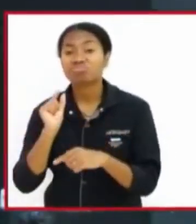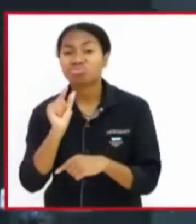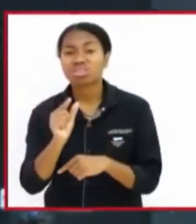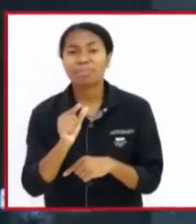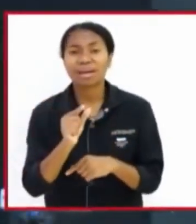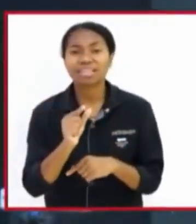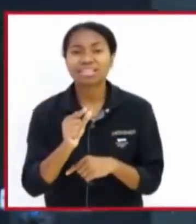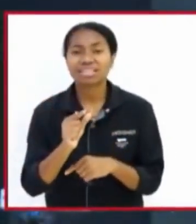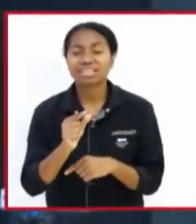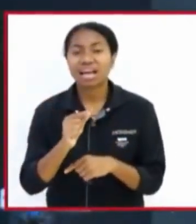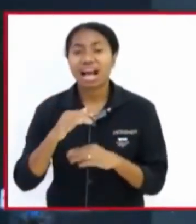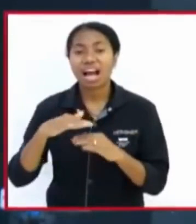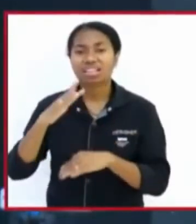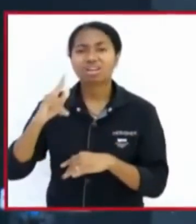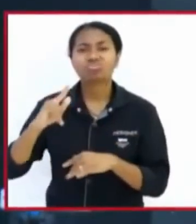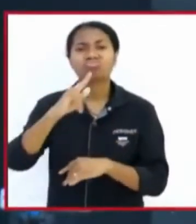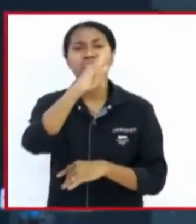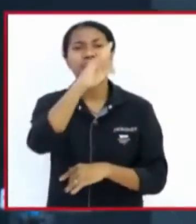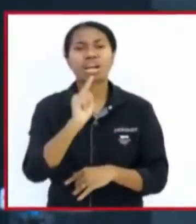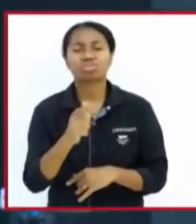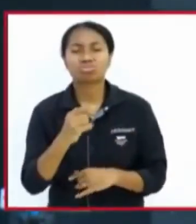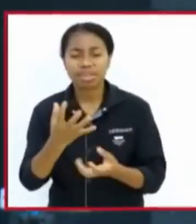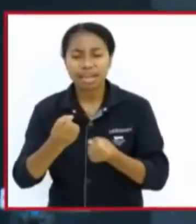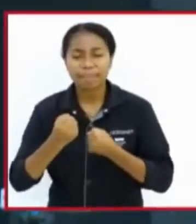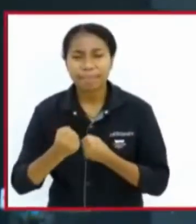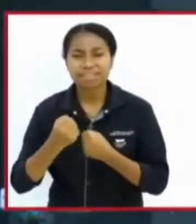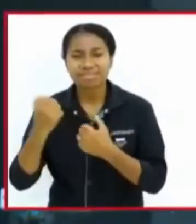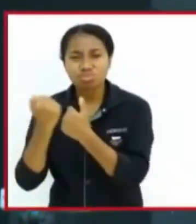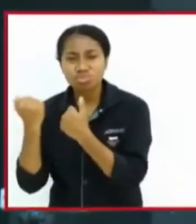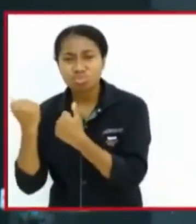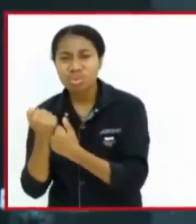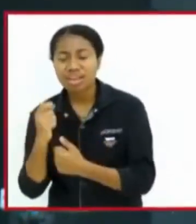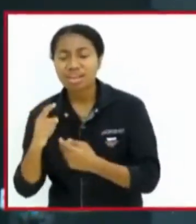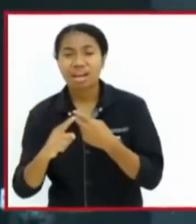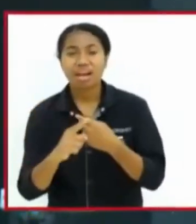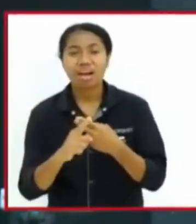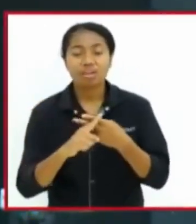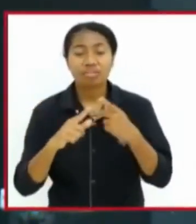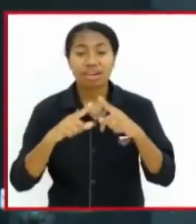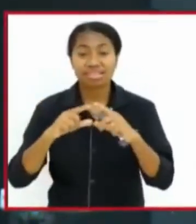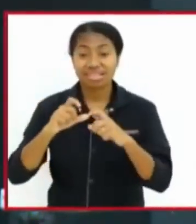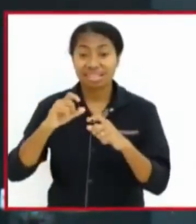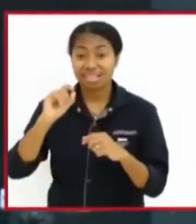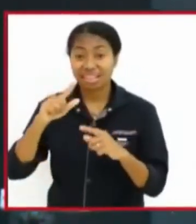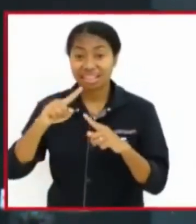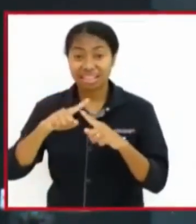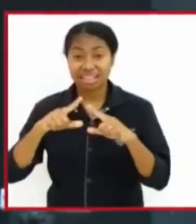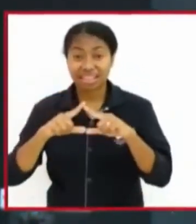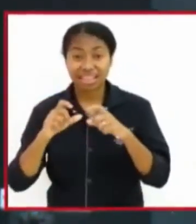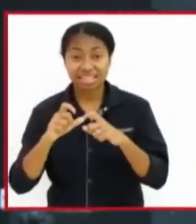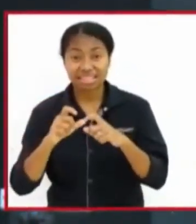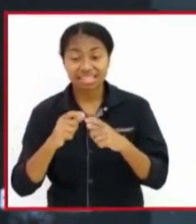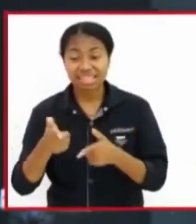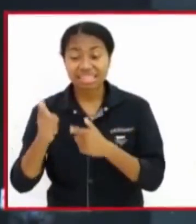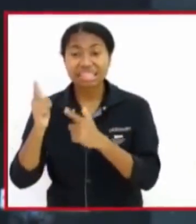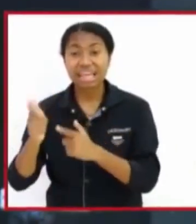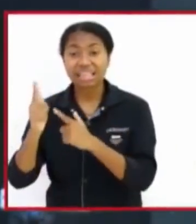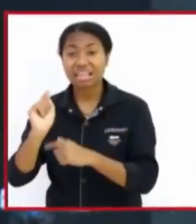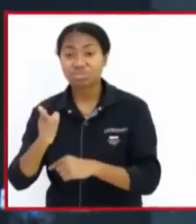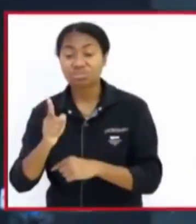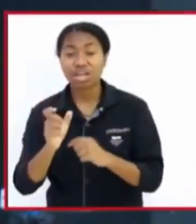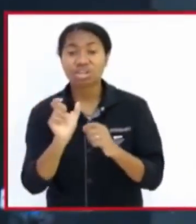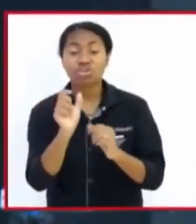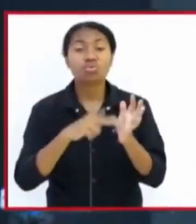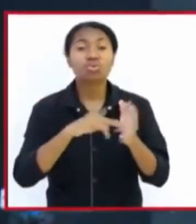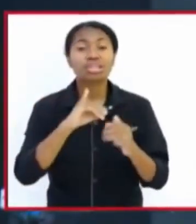Udara mereka karena mereka mendapatkan sokongan fasilitas militer persenjataan lagi-lagi dari Uni